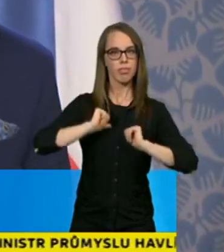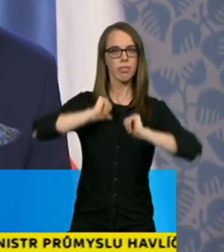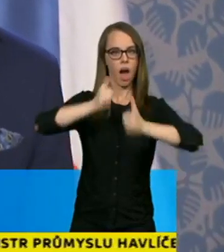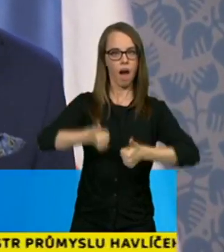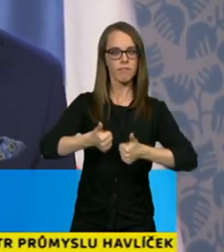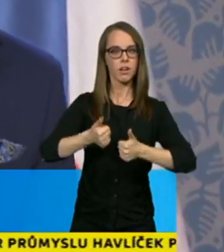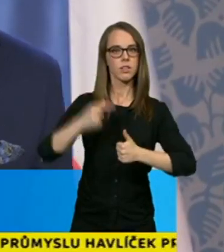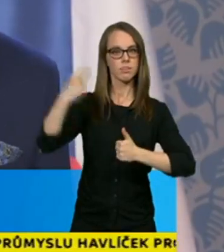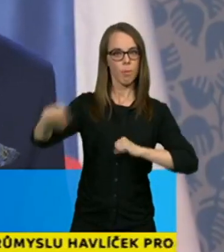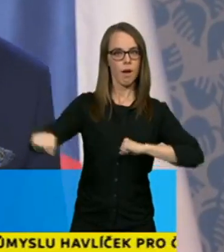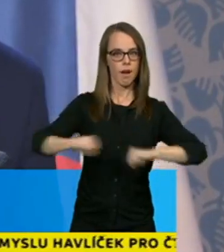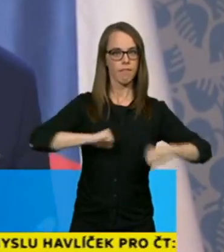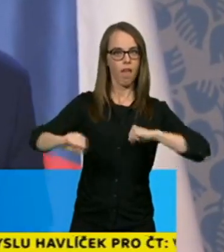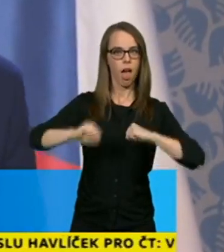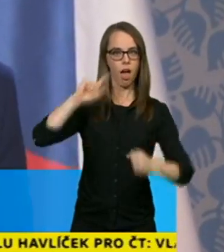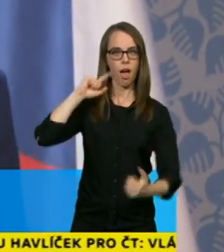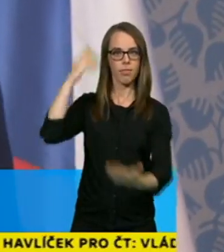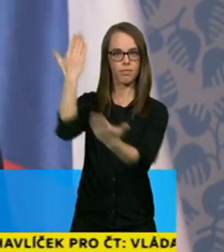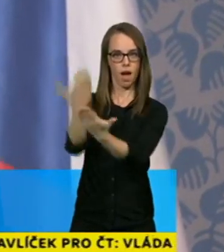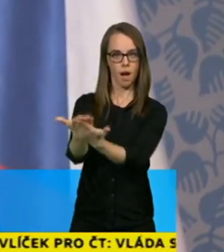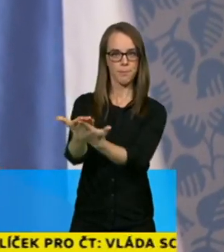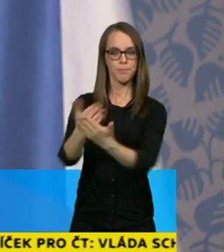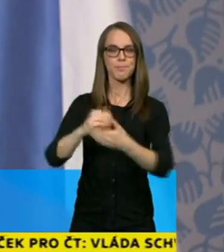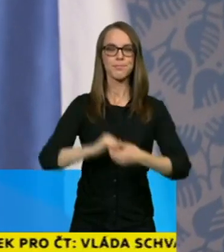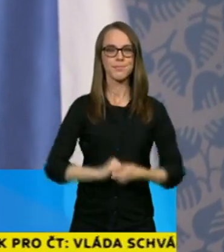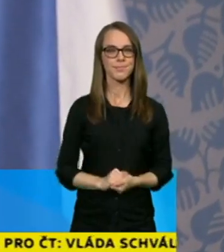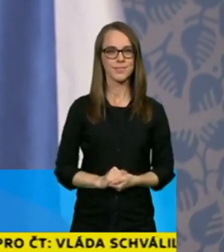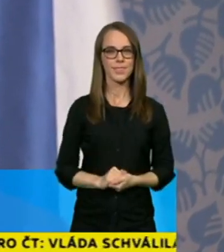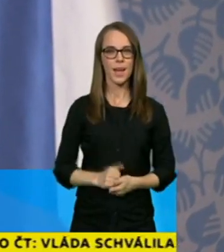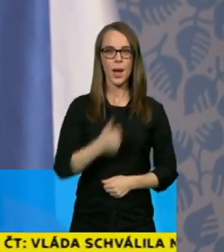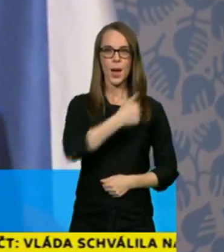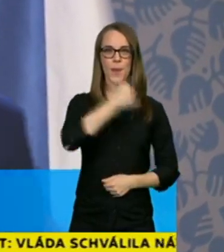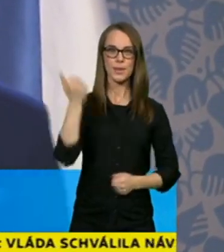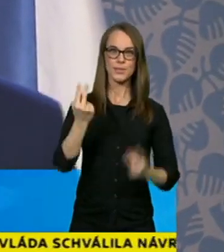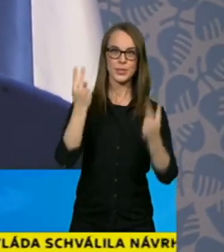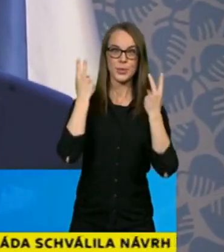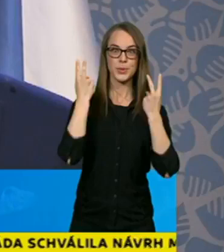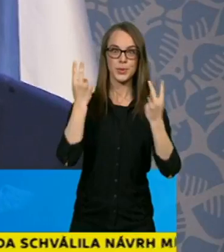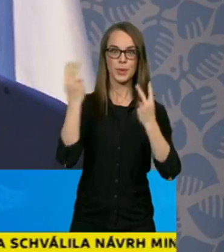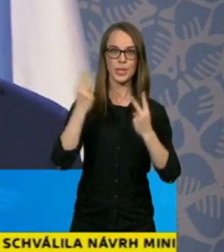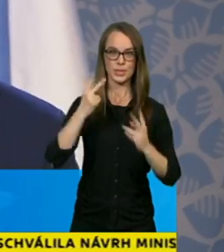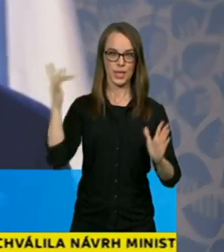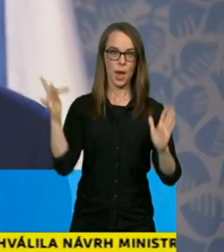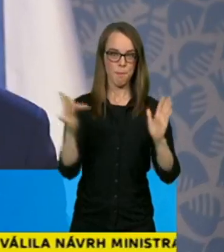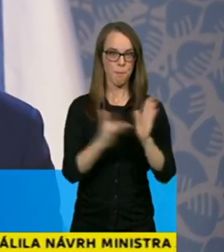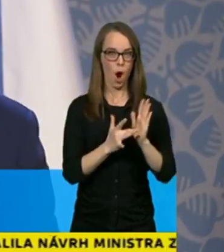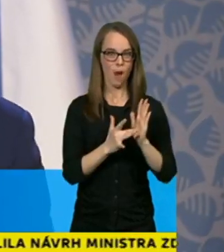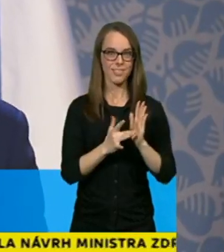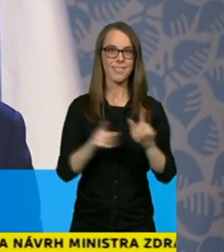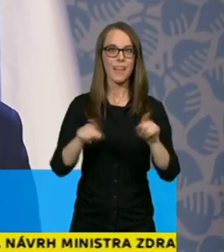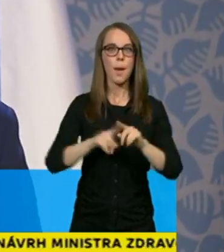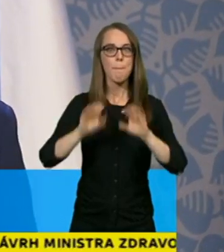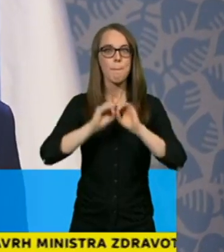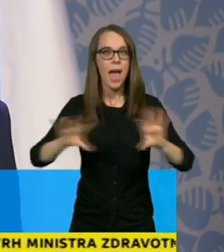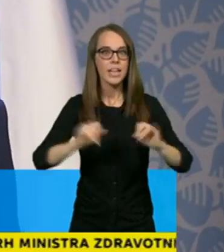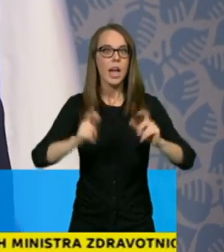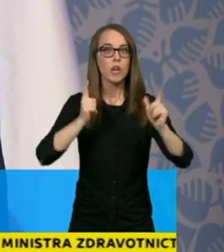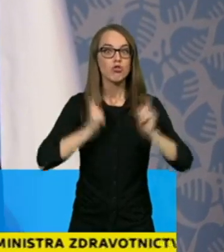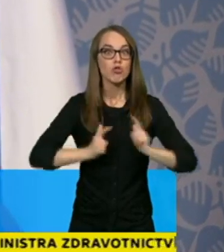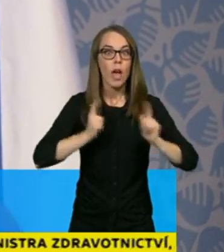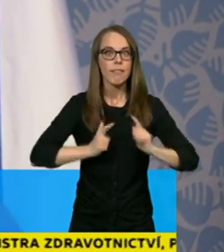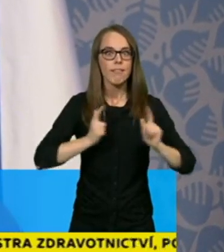dnešního jednání vlády. Asi to nejdůležitější, tak jak jsem pochopil i mediálně, je